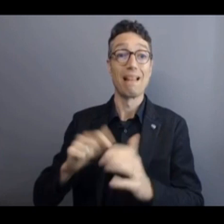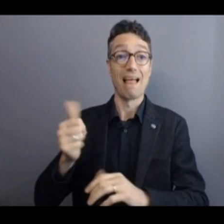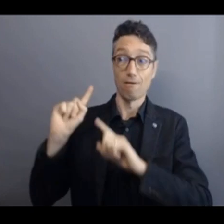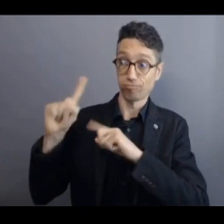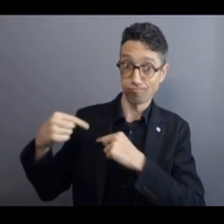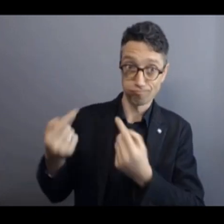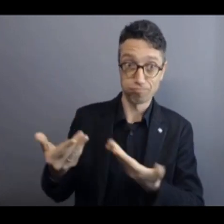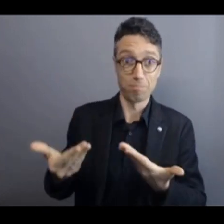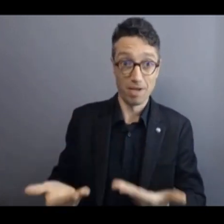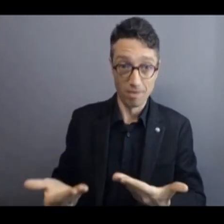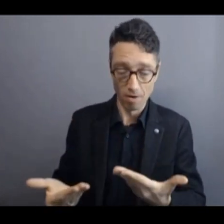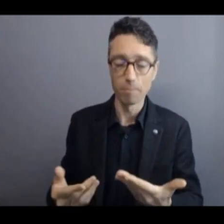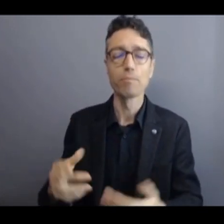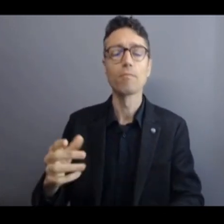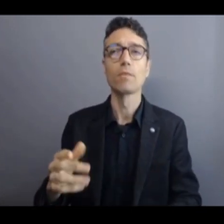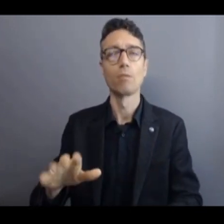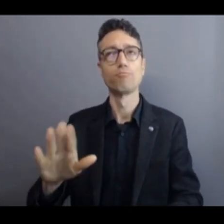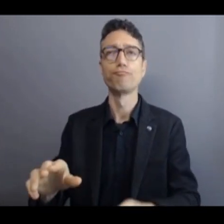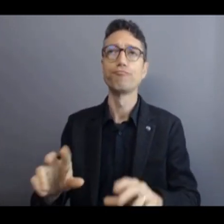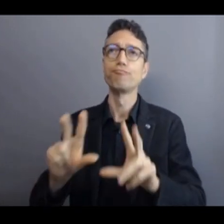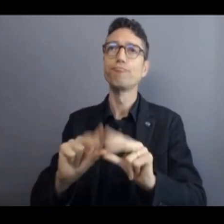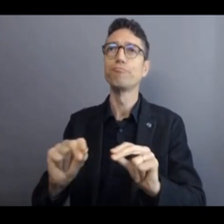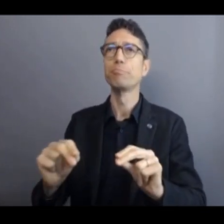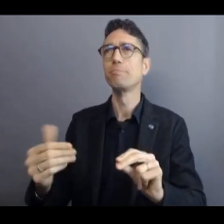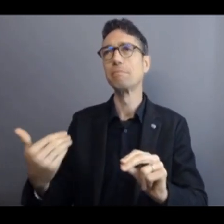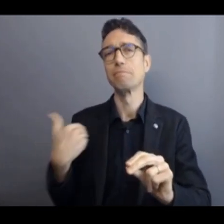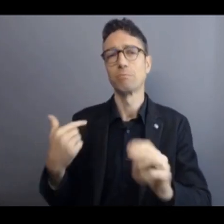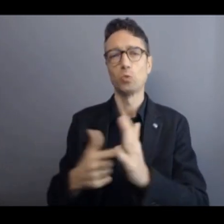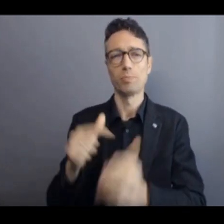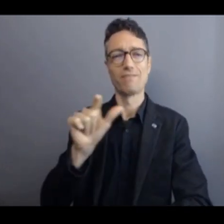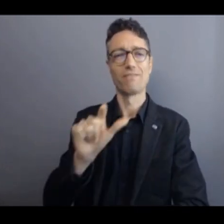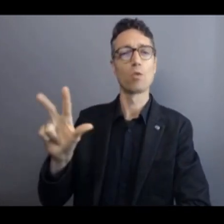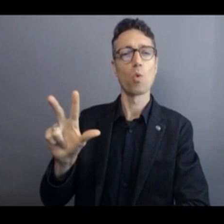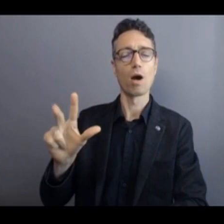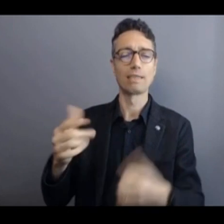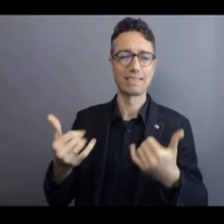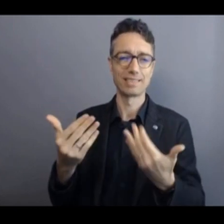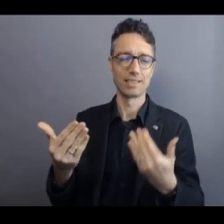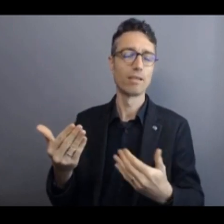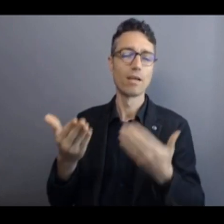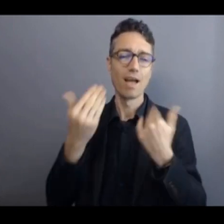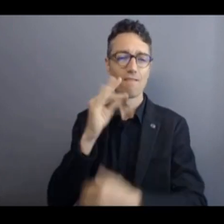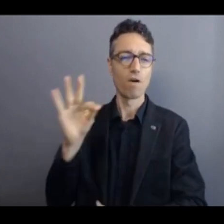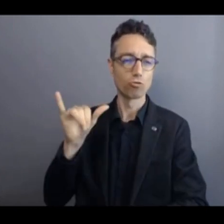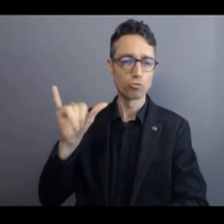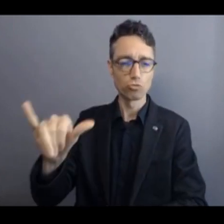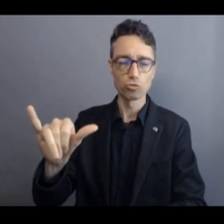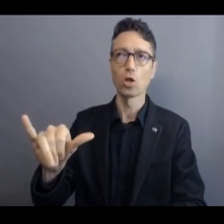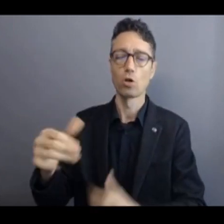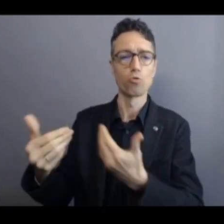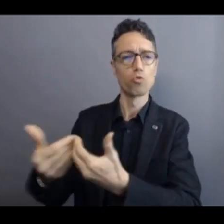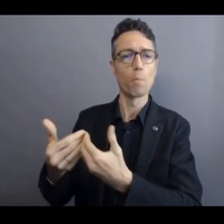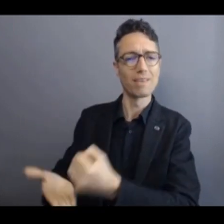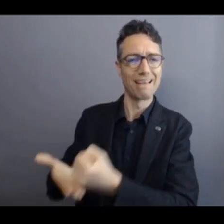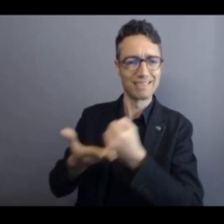Air France, on a eu autour de 700 000 demandes d'assistance de passagers et